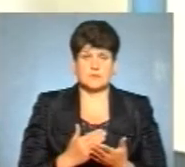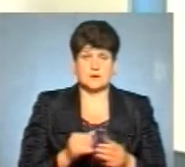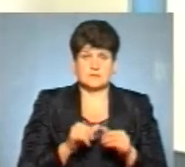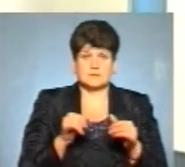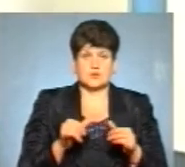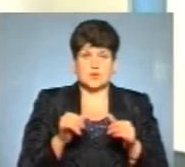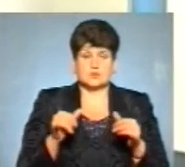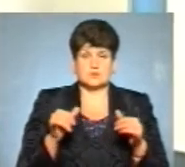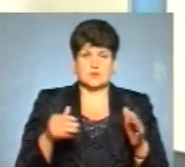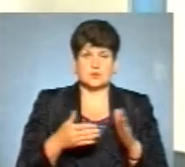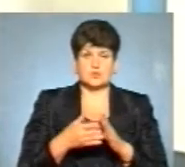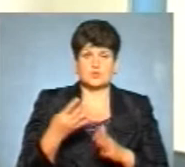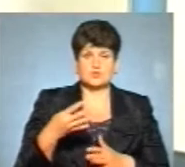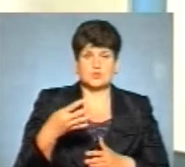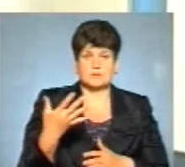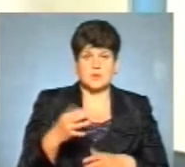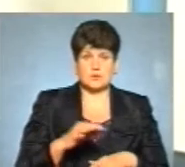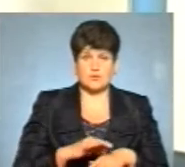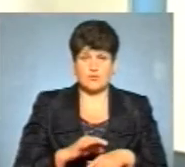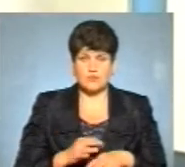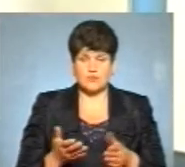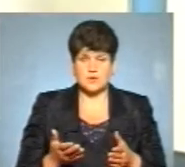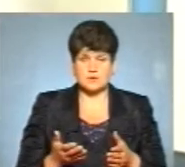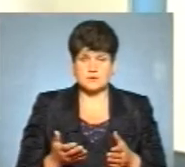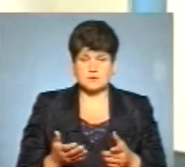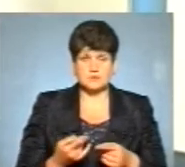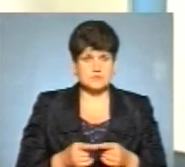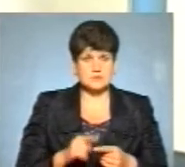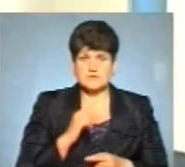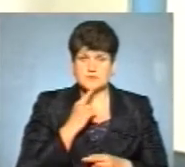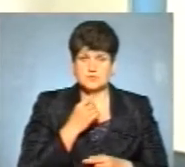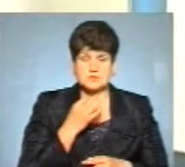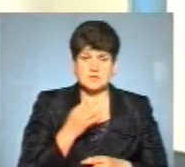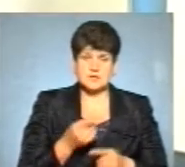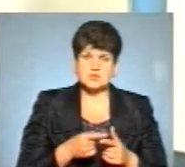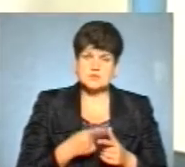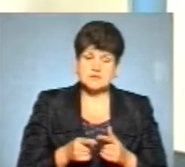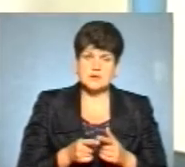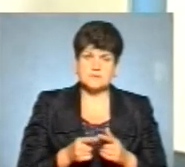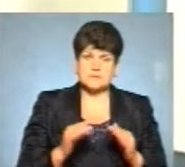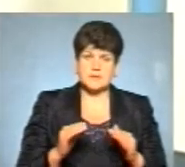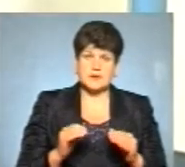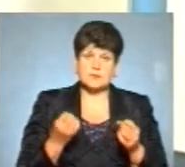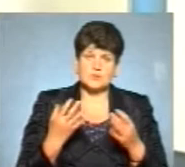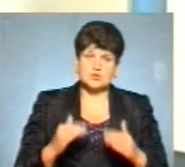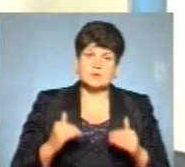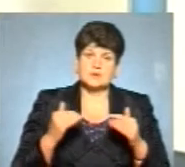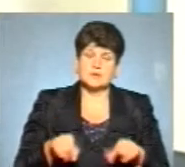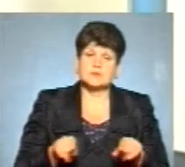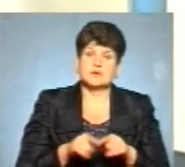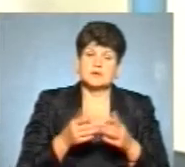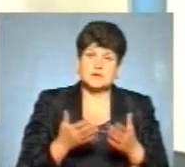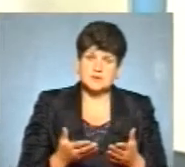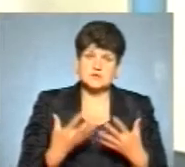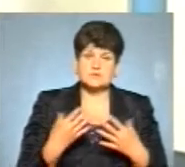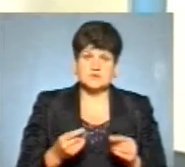зростання до 45 хворих, то, ну, то тяжко сказати, чи це просто такий хвилеподібний перебіг, чи можливо, це вже і